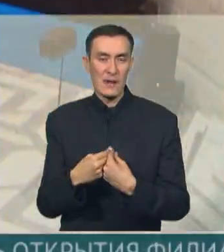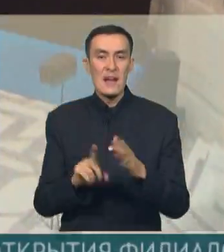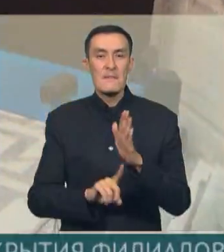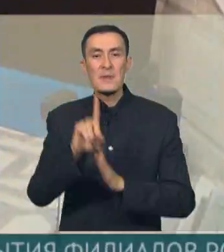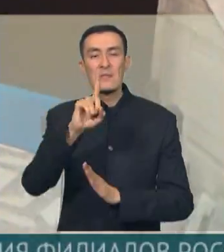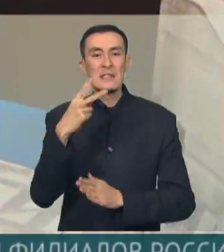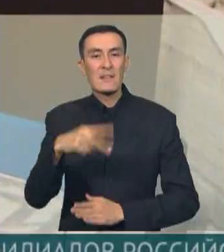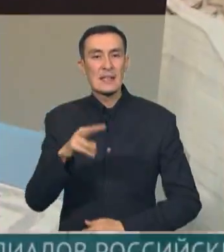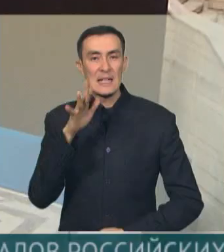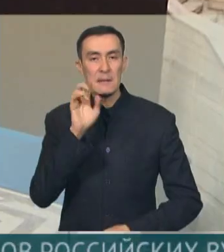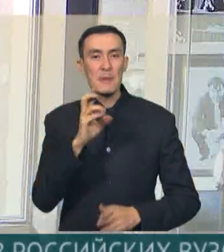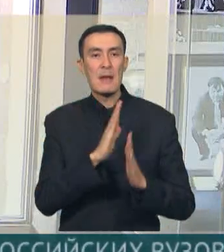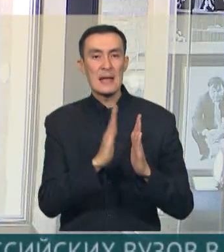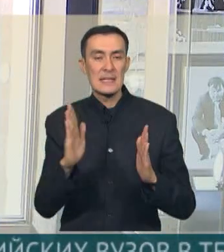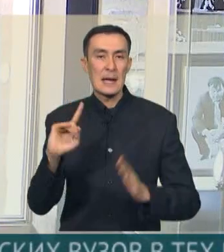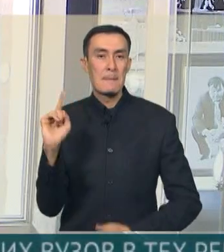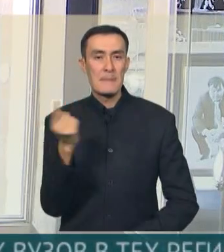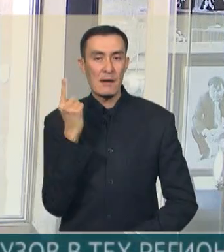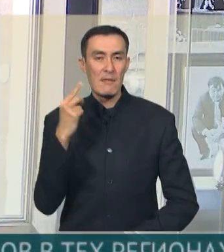Впервые за 20 лет